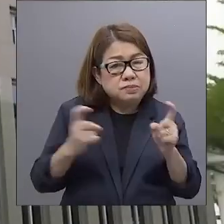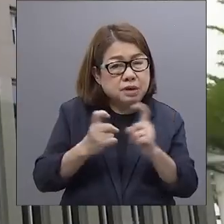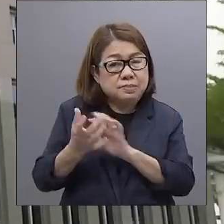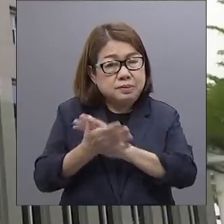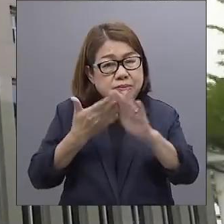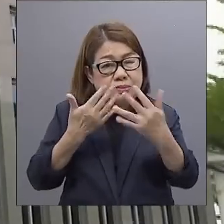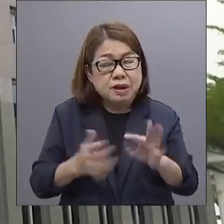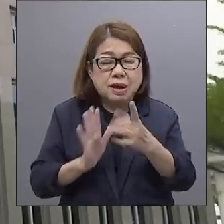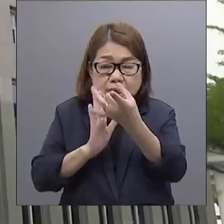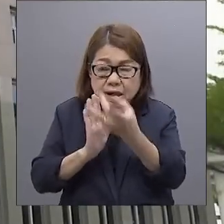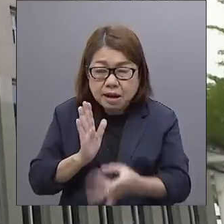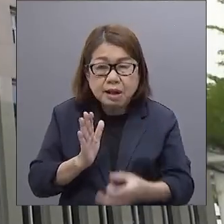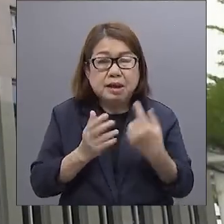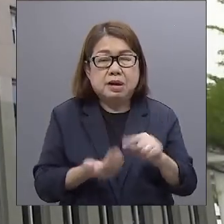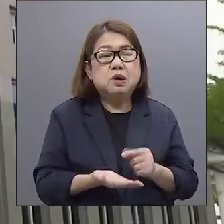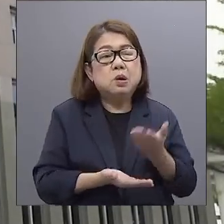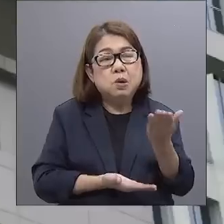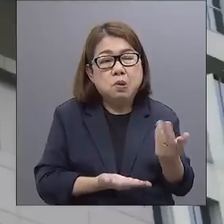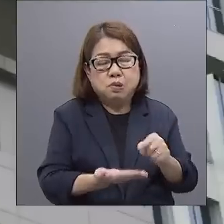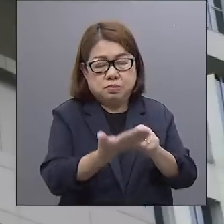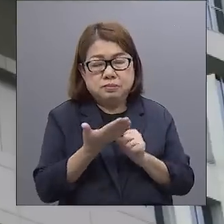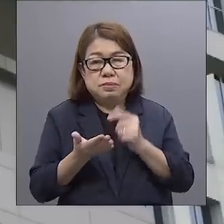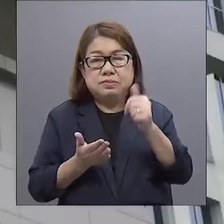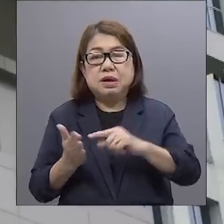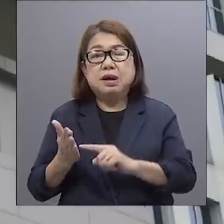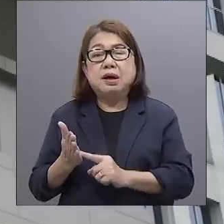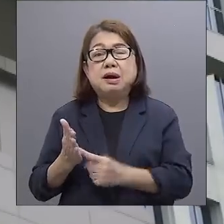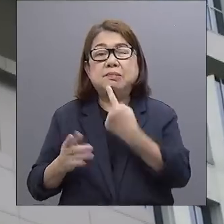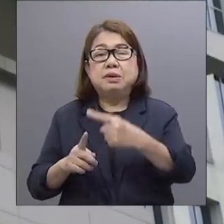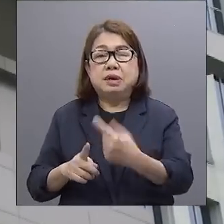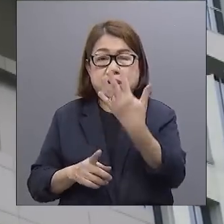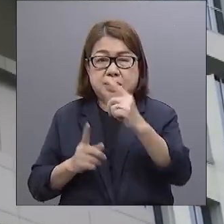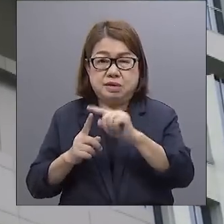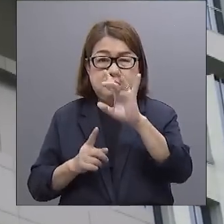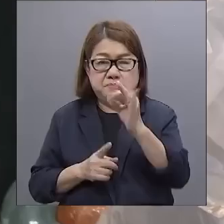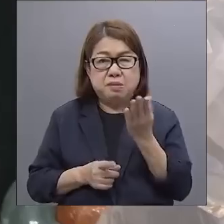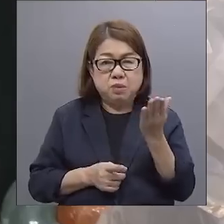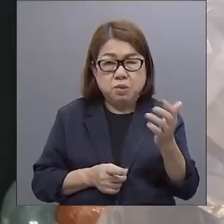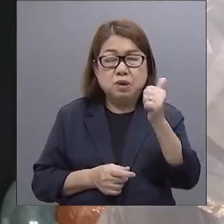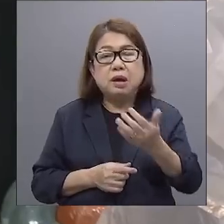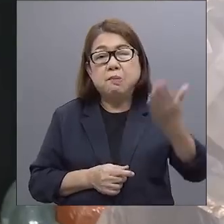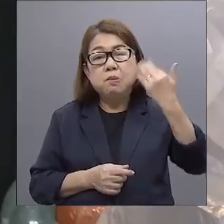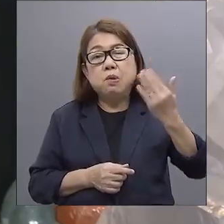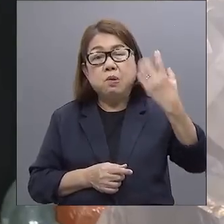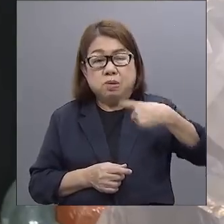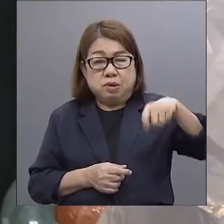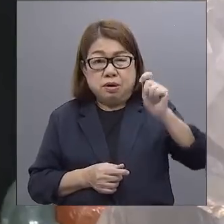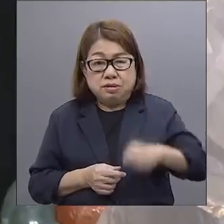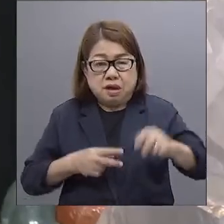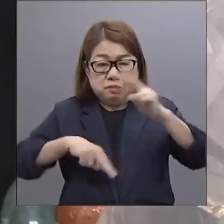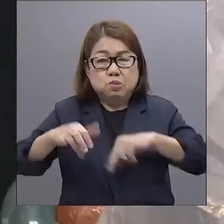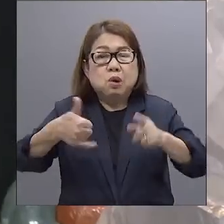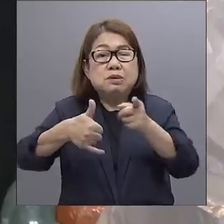ที่สำนักงานป.ป.ชตั้งแต่ 8พฤษภาคมค่ะก่อนหน้านี้ศาลปกครองสูงสุดมีคำพิพากษาให้